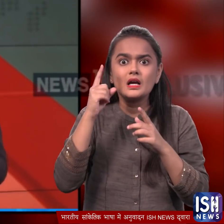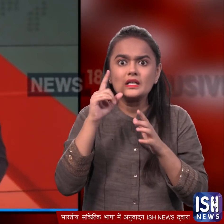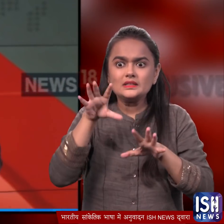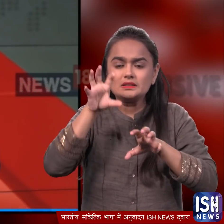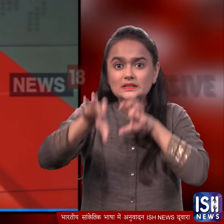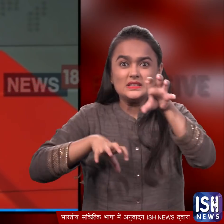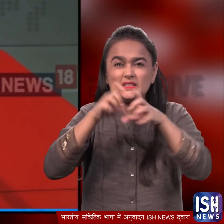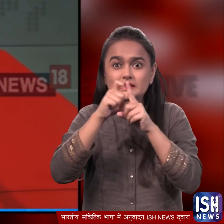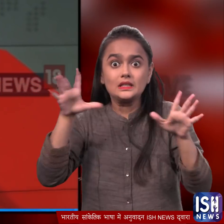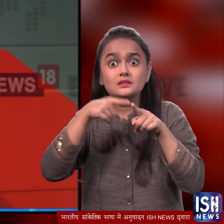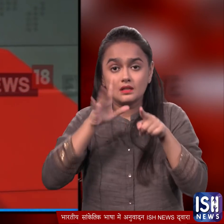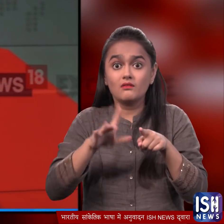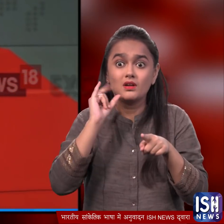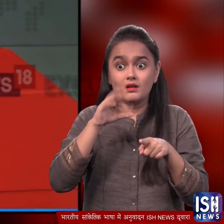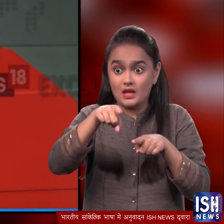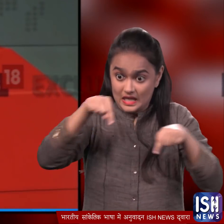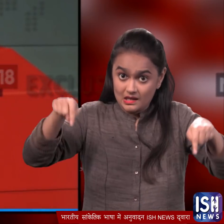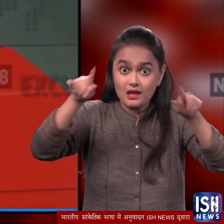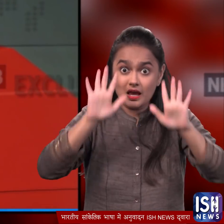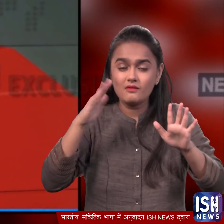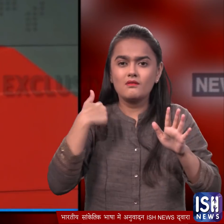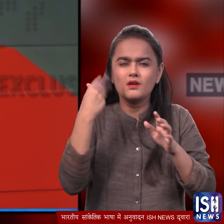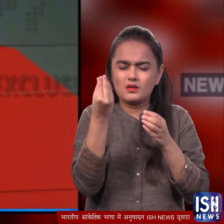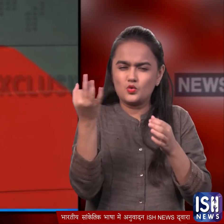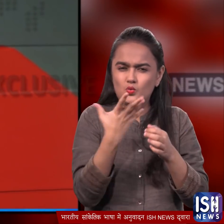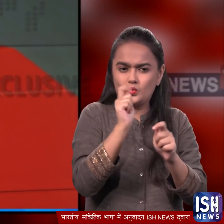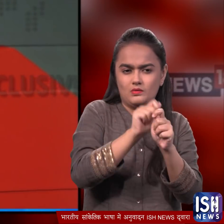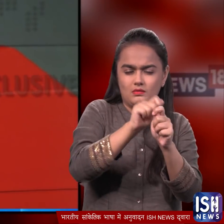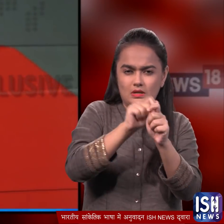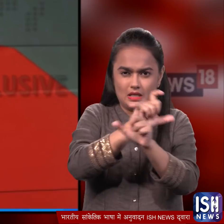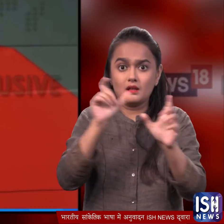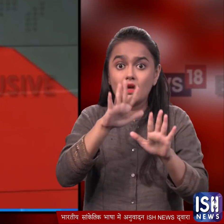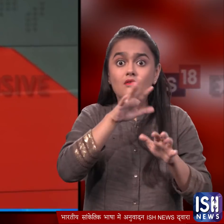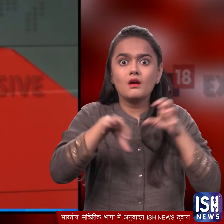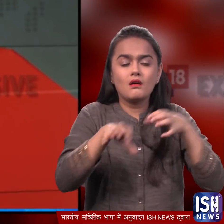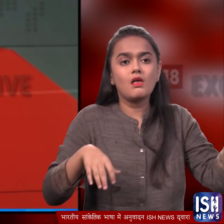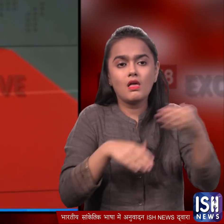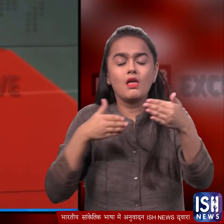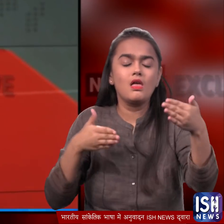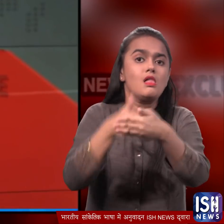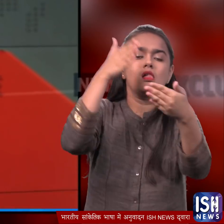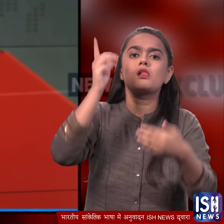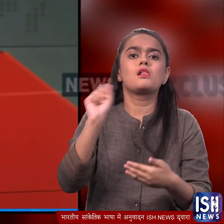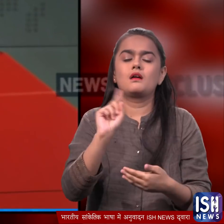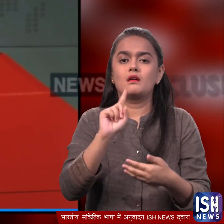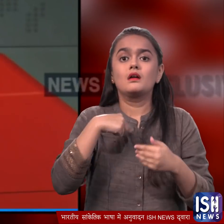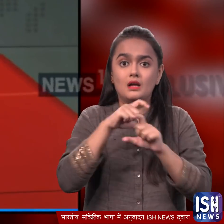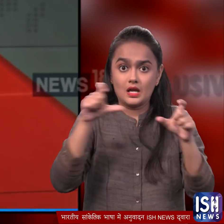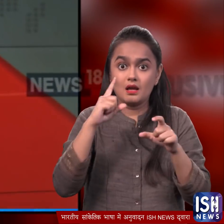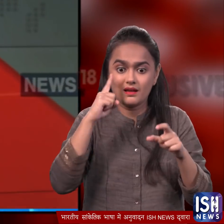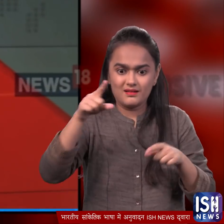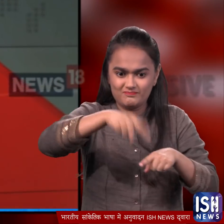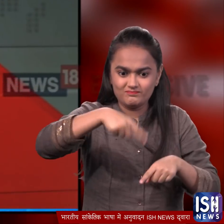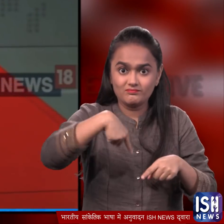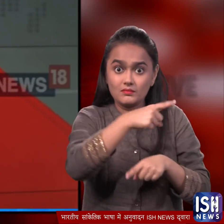का बसेरा है और उन जानवरों को गाड़ियों की आवाजाही से कोई दिक्कत ना हो, इसके लिए दिल्ली मुंबई एक्सप्रेसवे पर वाइल्ड लाइफ क्रॉसिंग भी